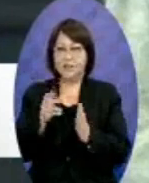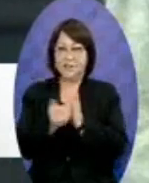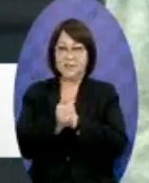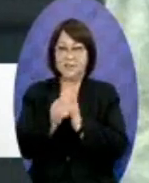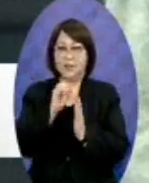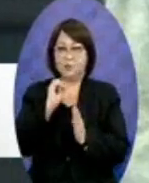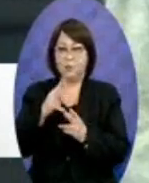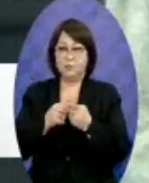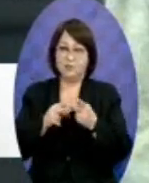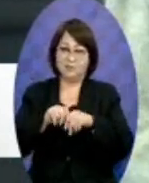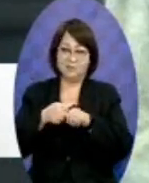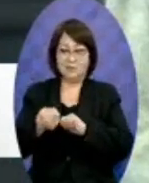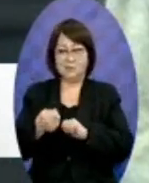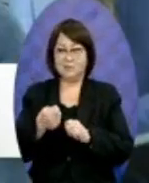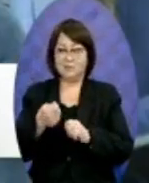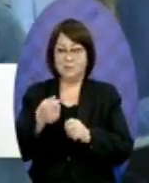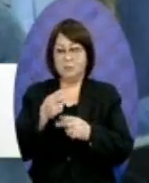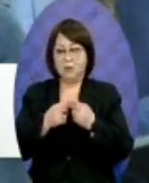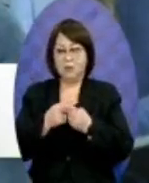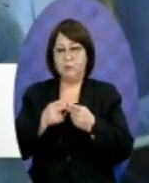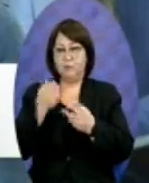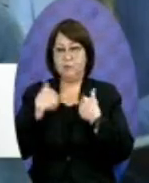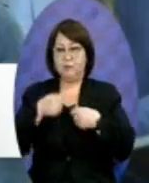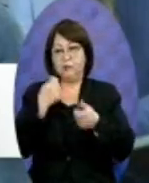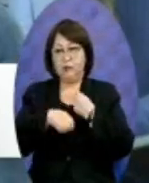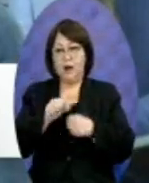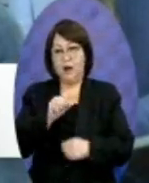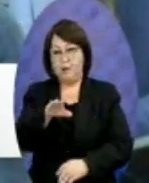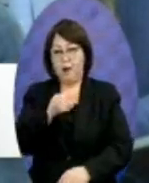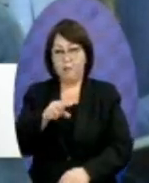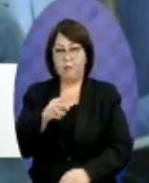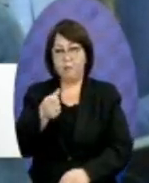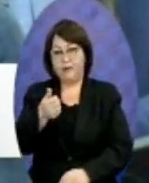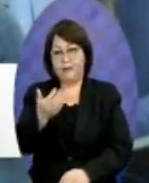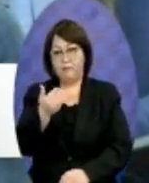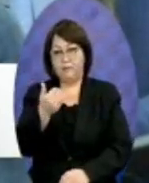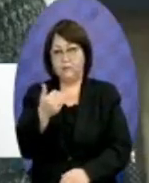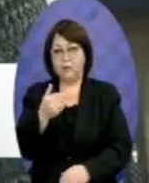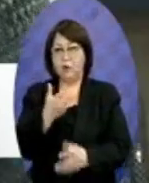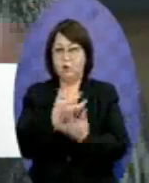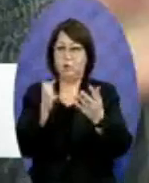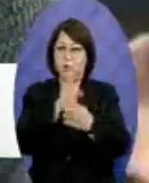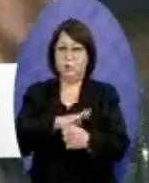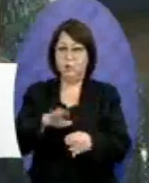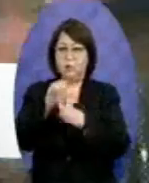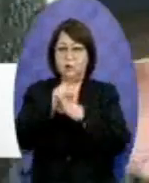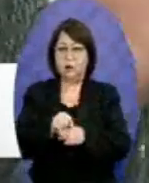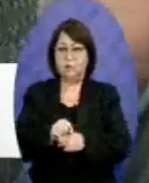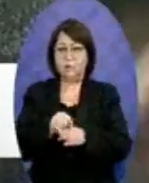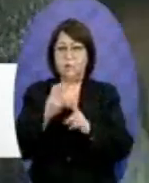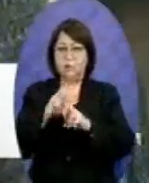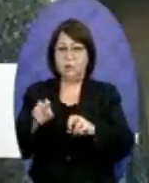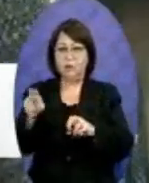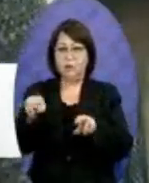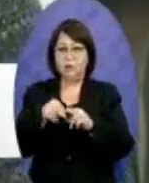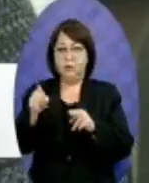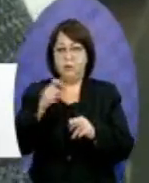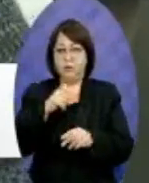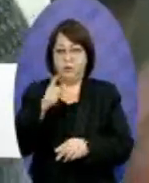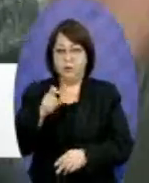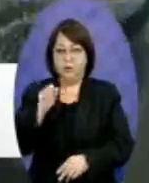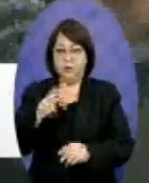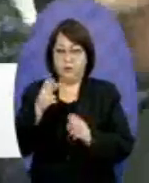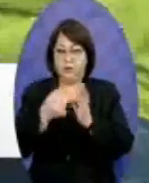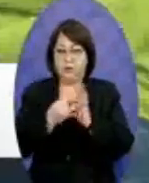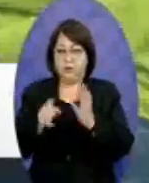эд зүйл авахыг санал болгож хүчээр худалдан авах нь олон хүүхдэд дарамт учруулдаг гэсэн судалгааны үр дүн гарчээ. Хүү амын